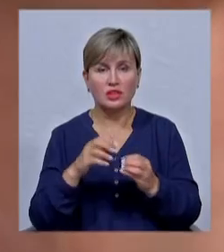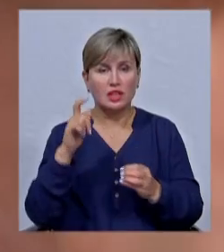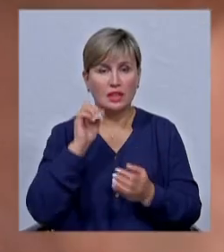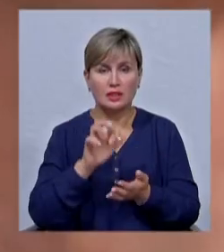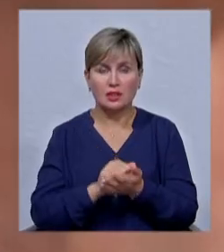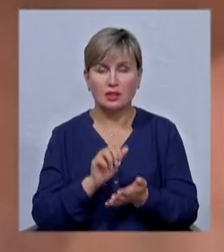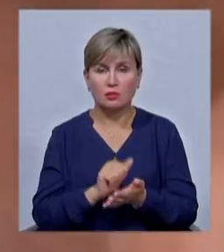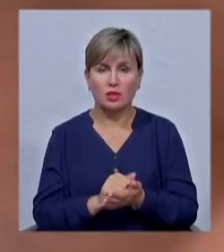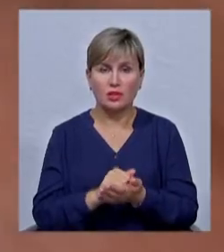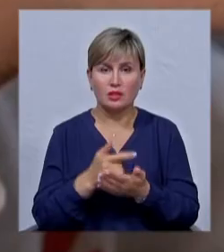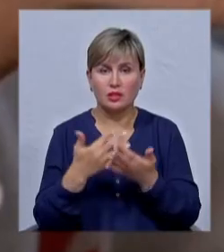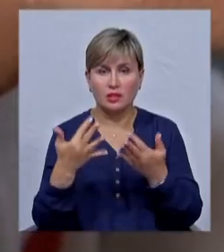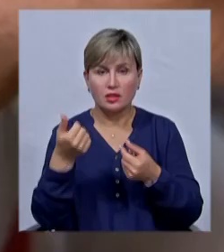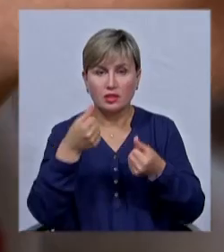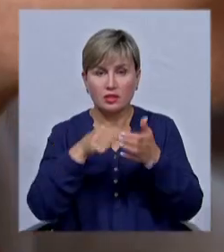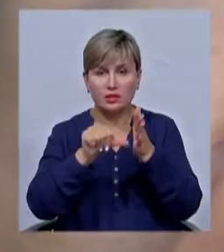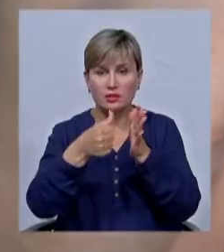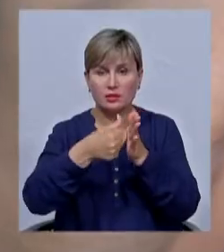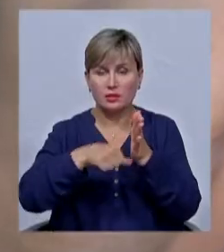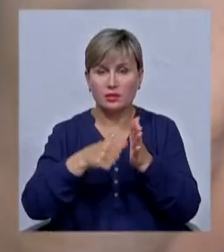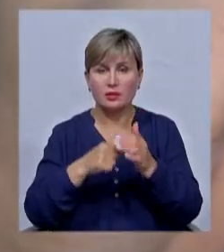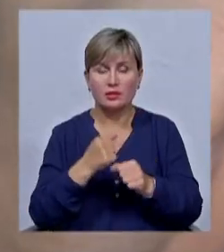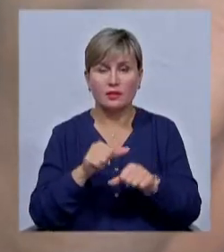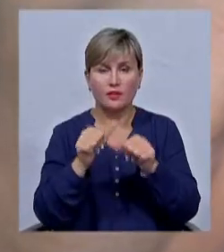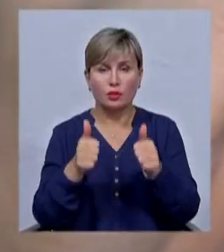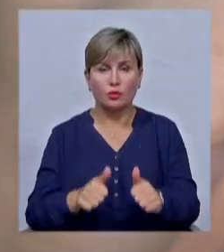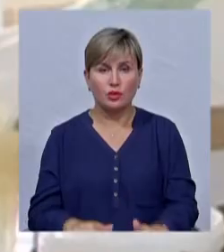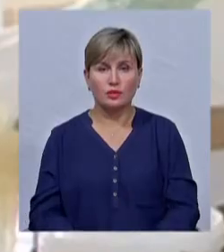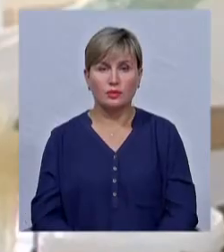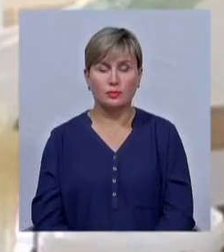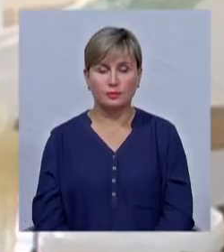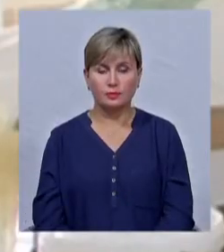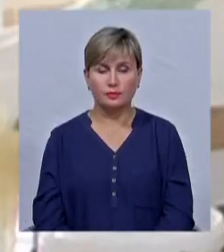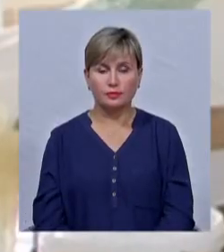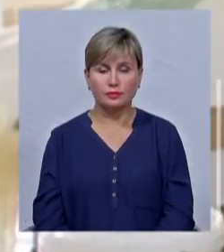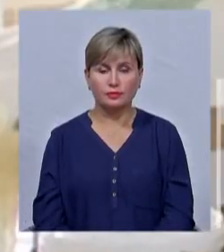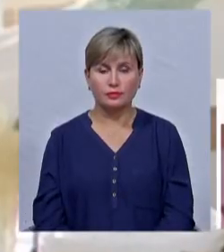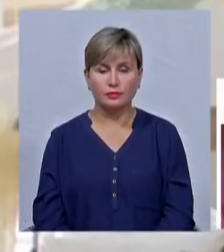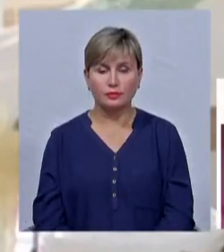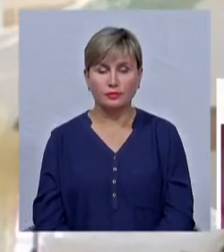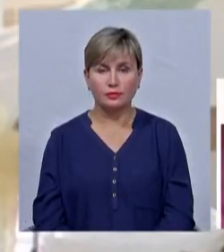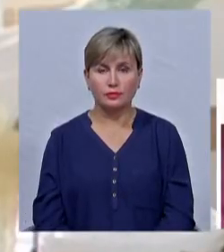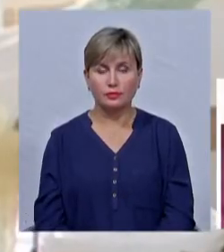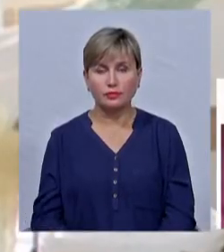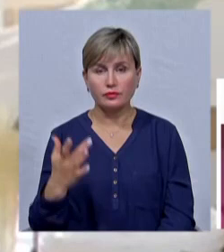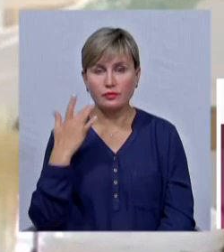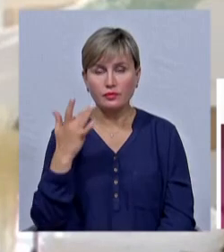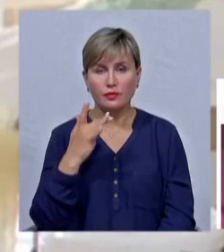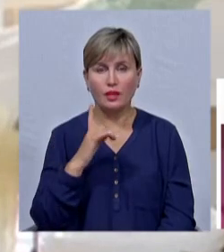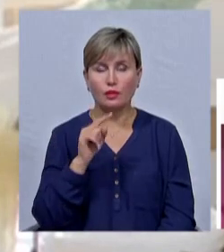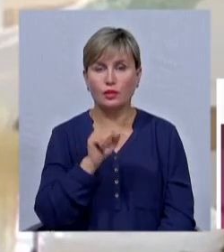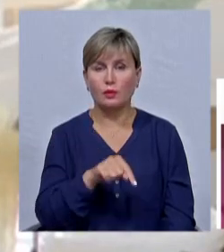занимается гиперреализма созданием скульптурных фигур в америке там что у мадам